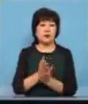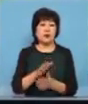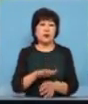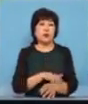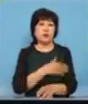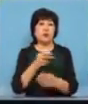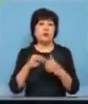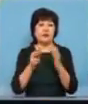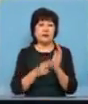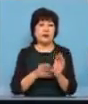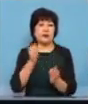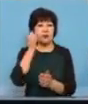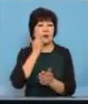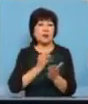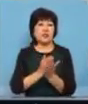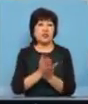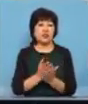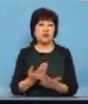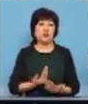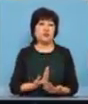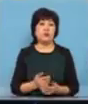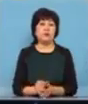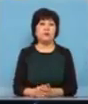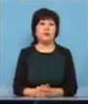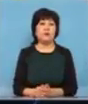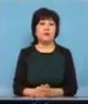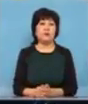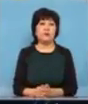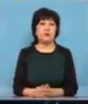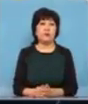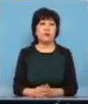жасаған 18 қария тұрады. Жұлдыз Алмасқызы, Аманжол Айтмағанбетов, Қазақстан, Ақтөбе.